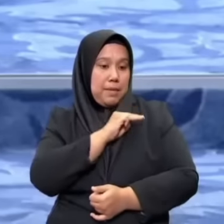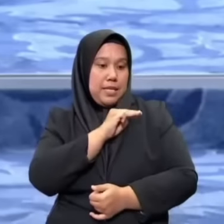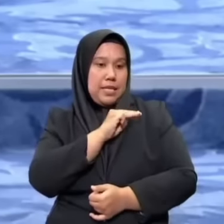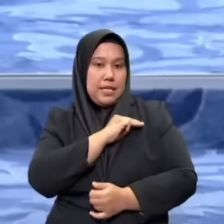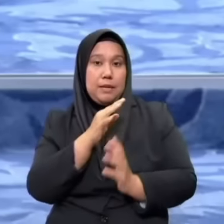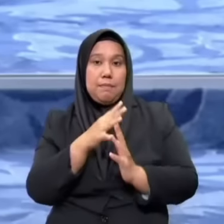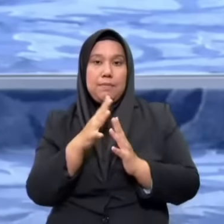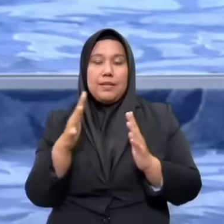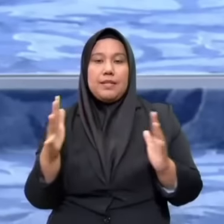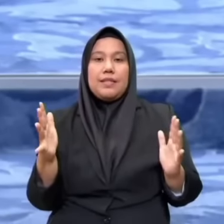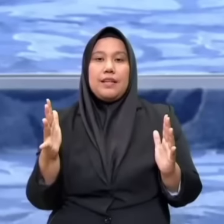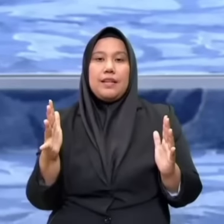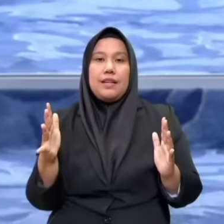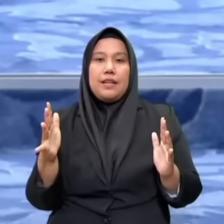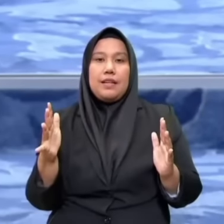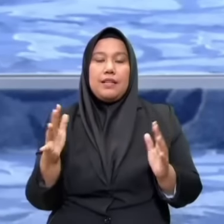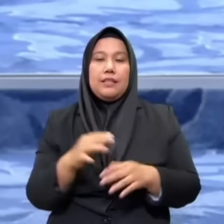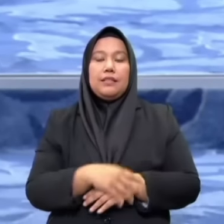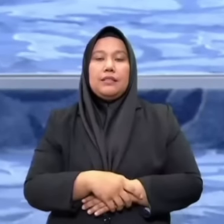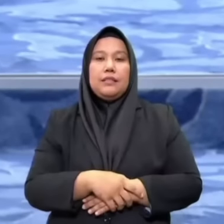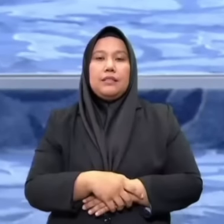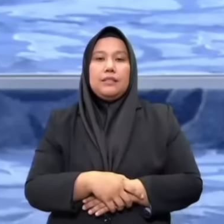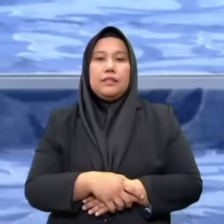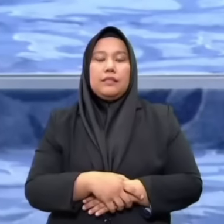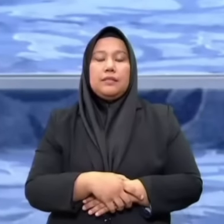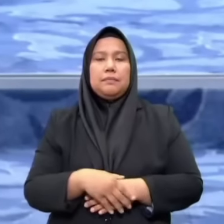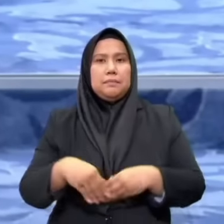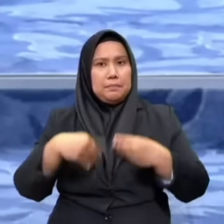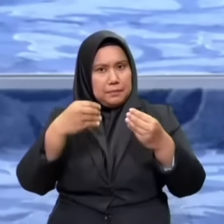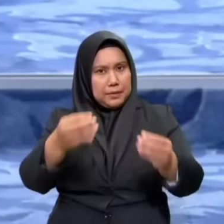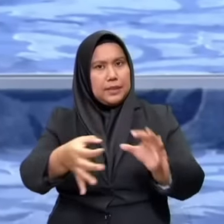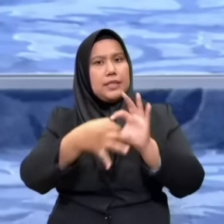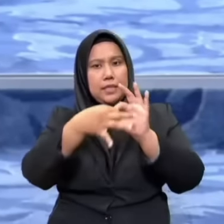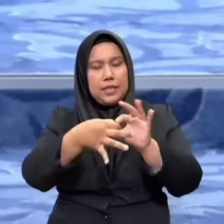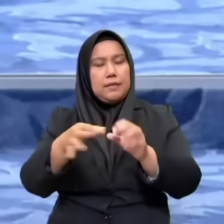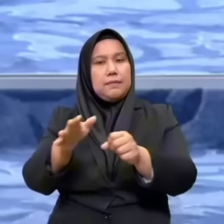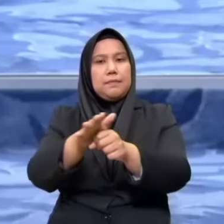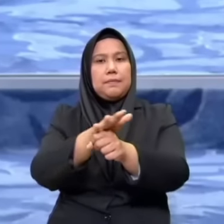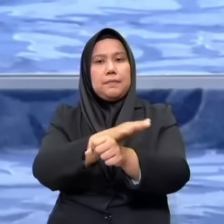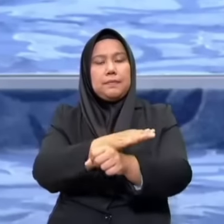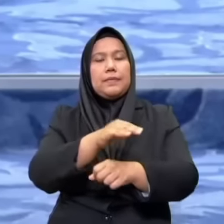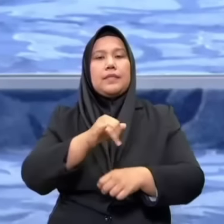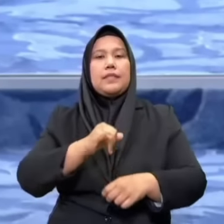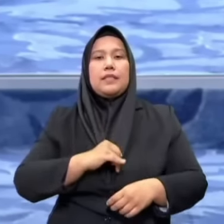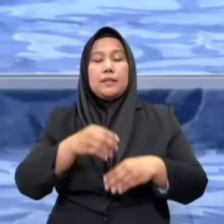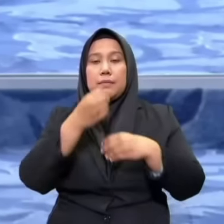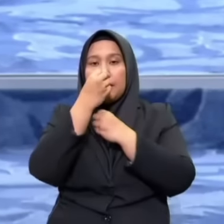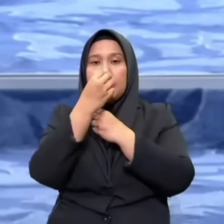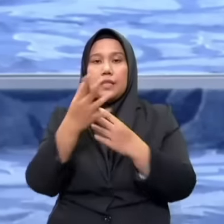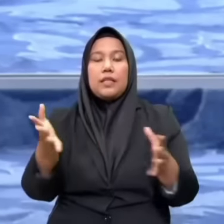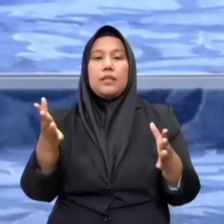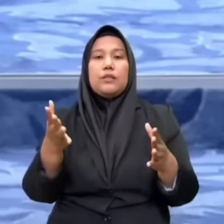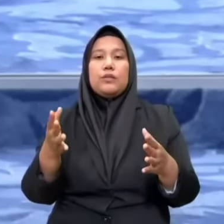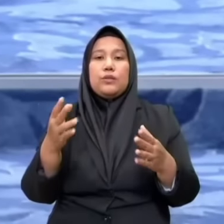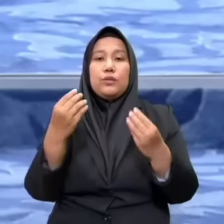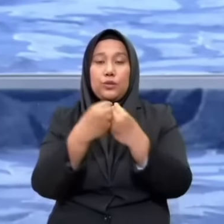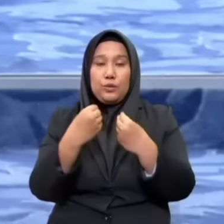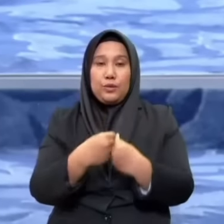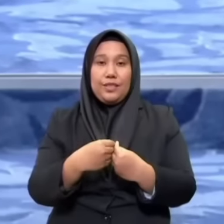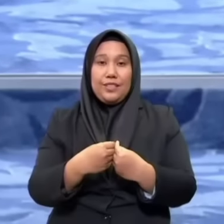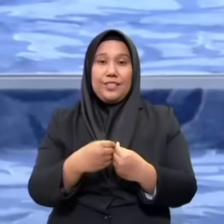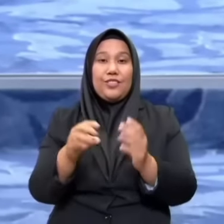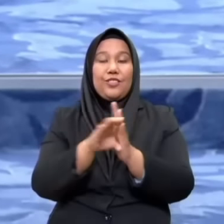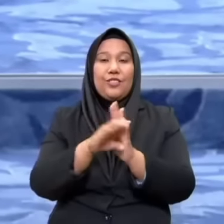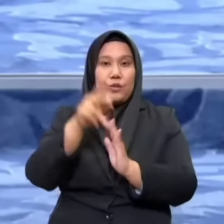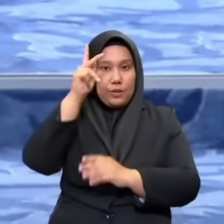menteri-menteri besar tak semestinya seperti ahli-ahli parlimen. Dia bagi kerjasama sepenuhnya. Dan saya beritahu jumlah ini sekian, di Kelantan